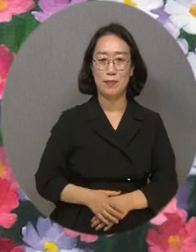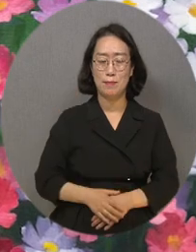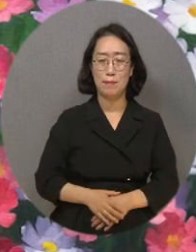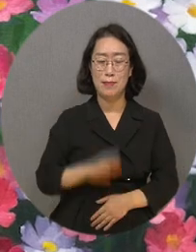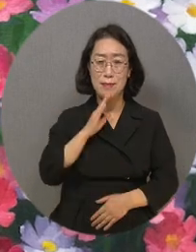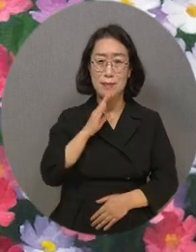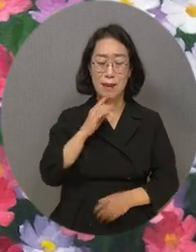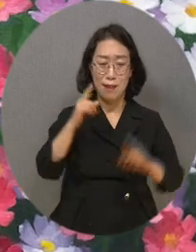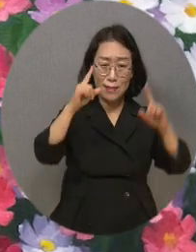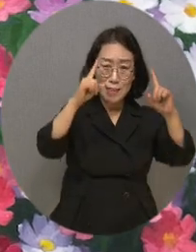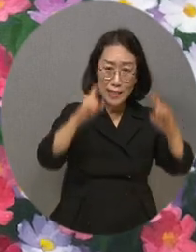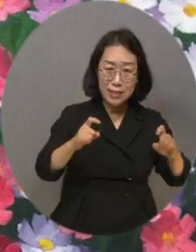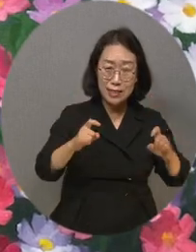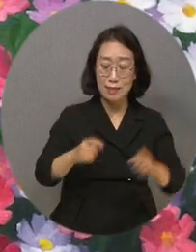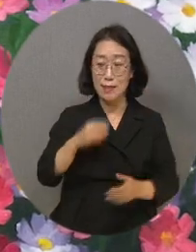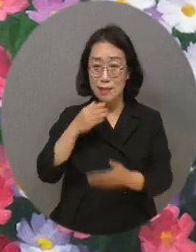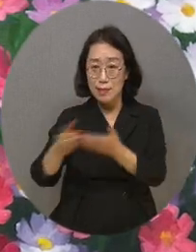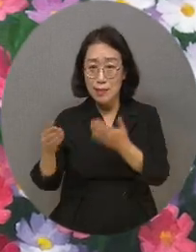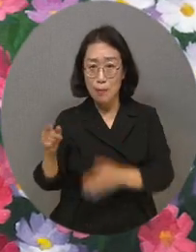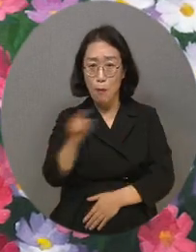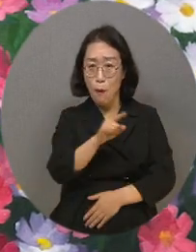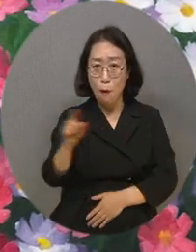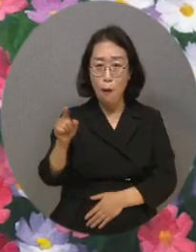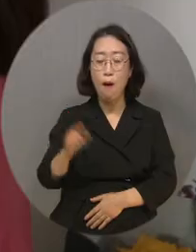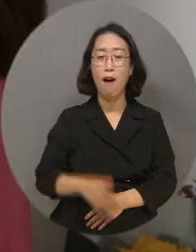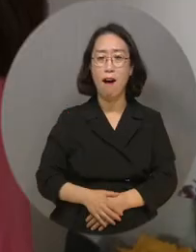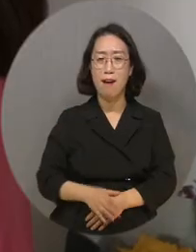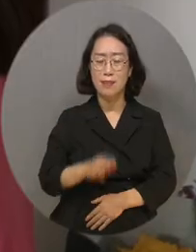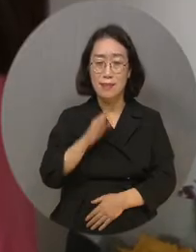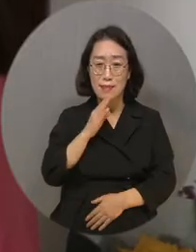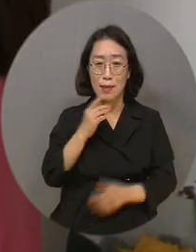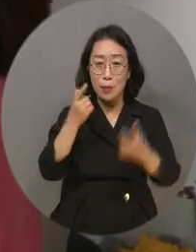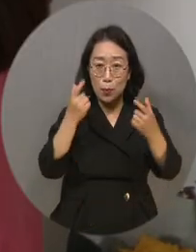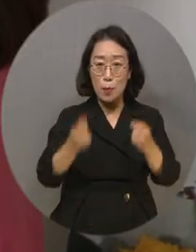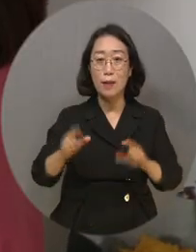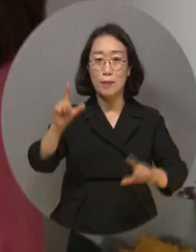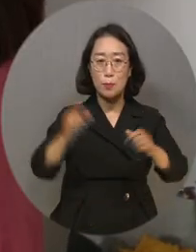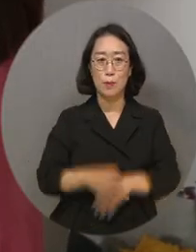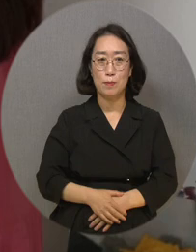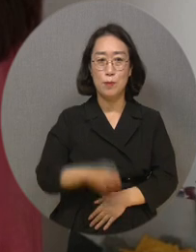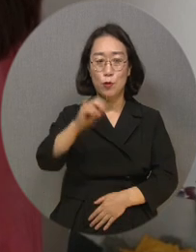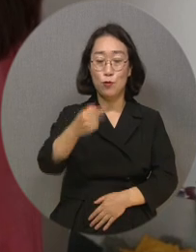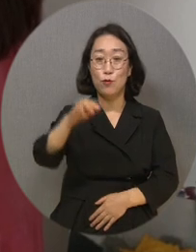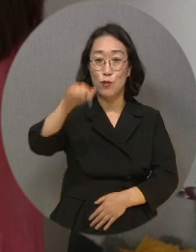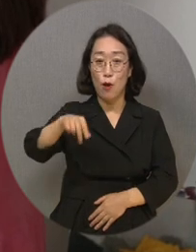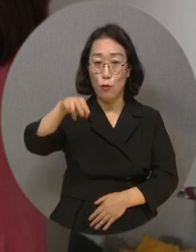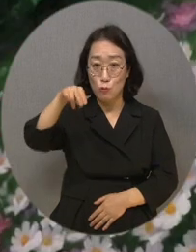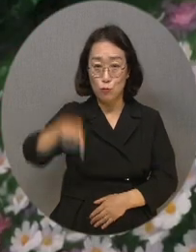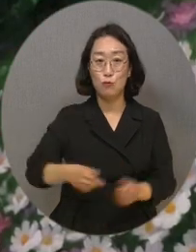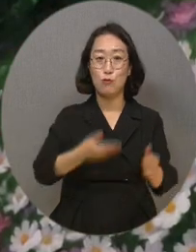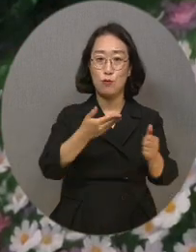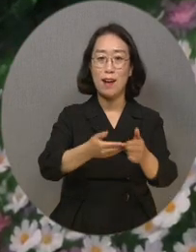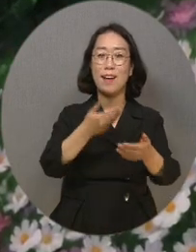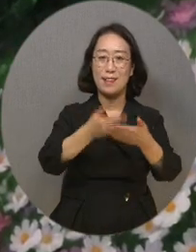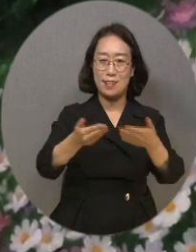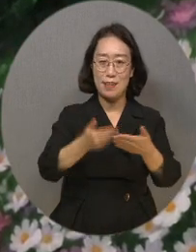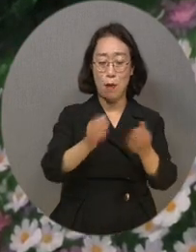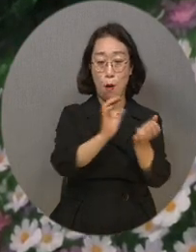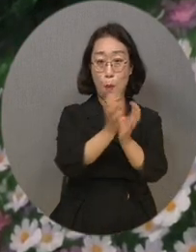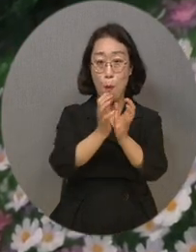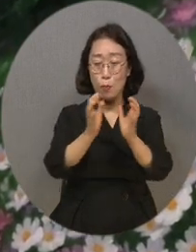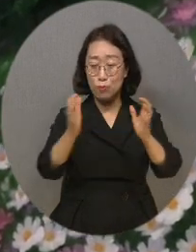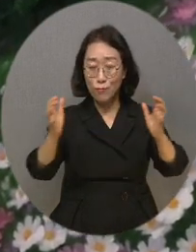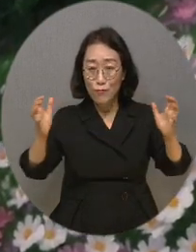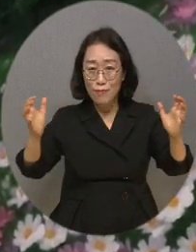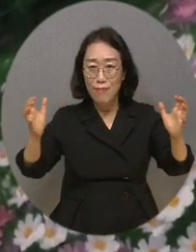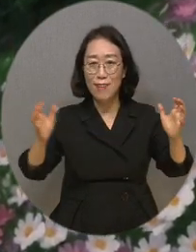사진인지 그림인지 착각을 일으키게 하는 작품들은 서양화가 윤석수 작가의 작품으로 만개한 꽃들을